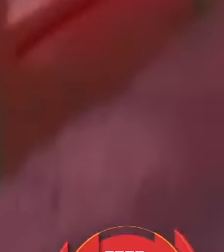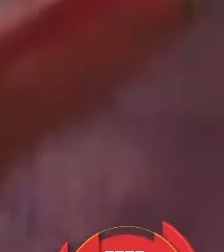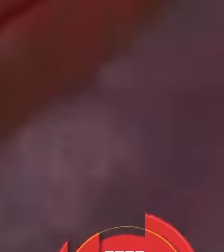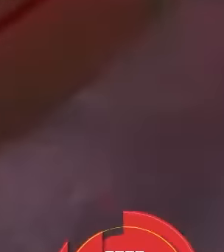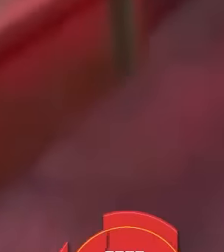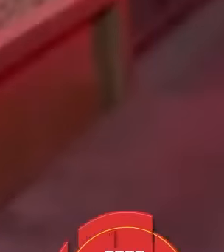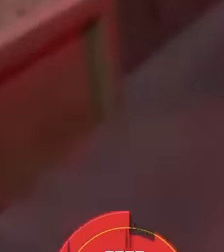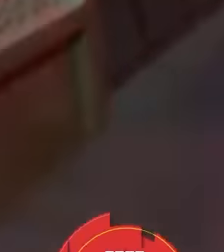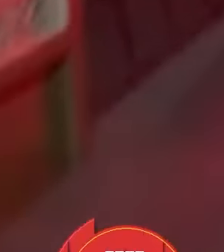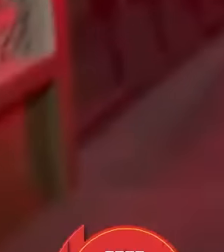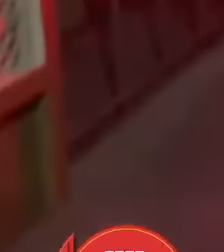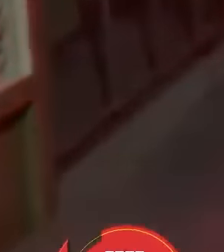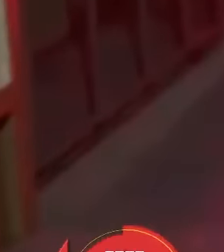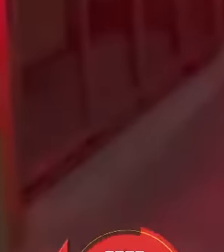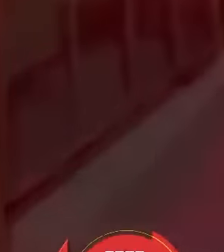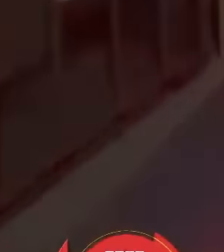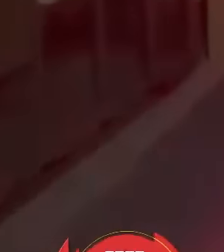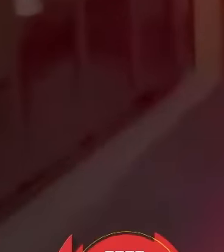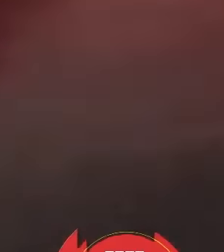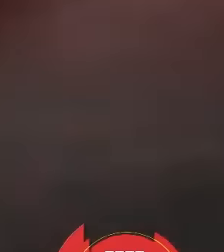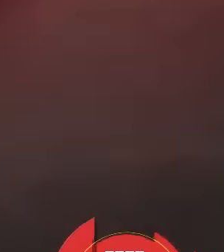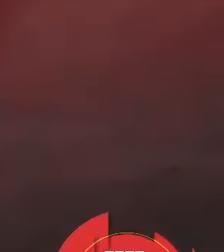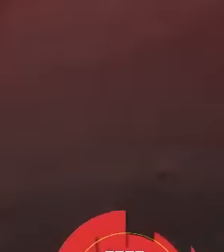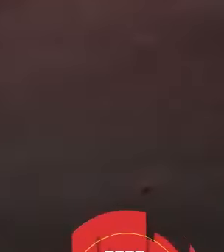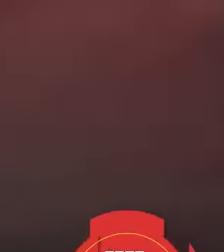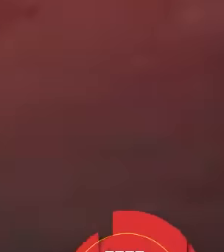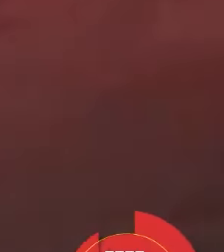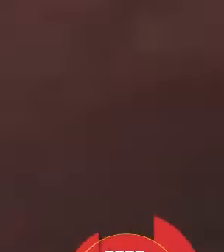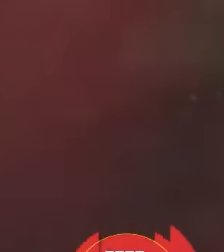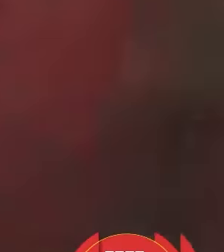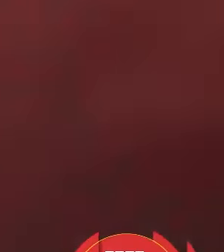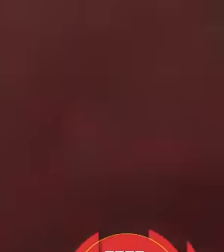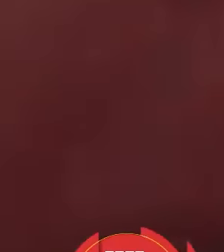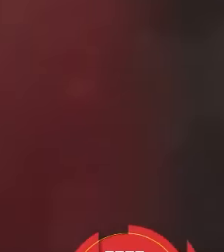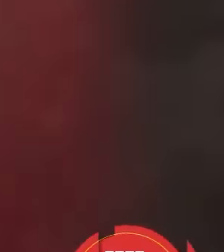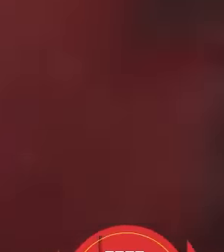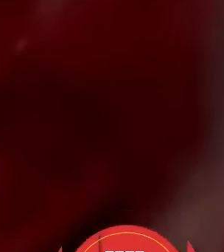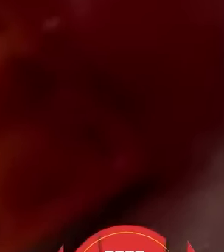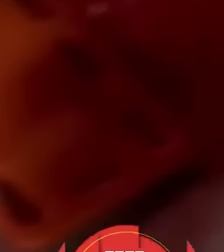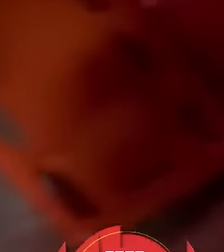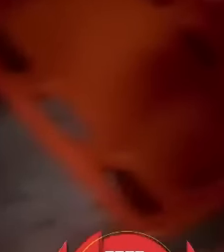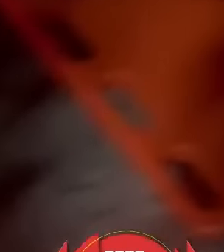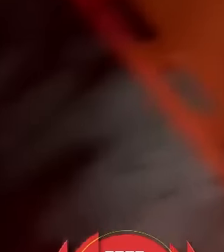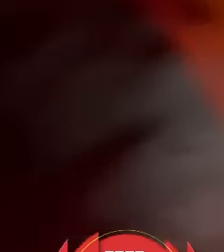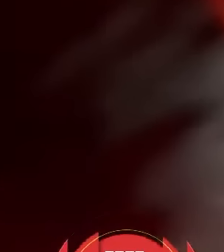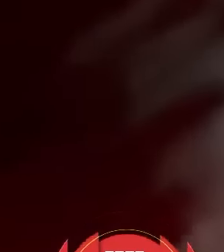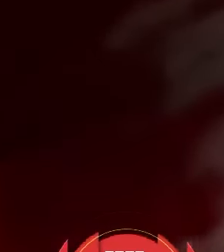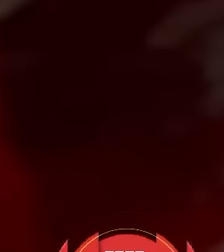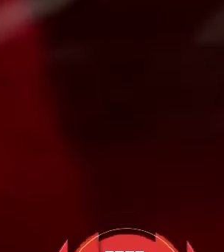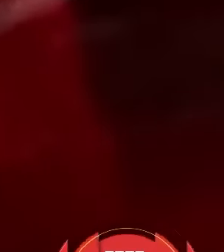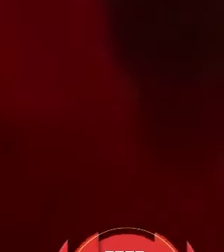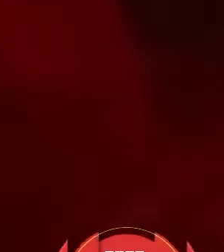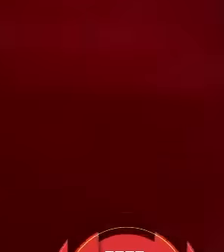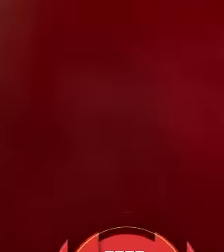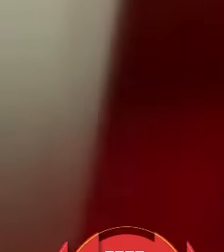สือหรือห้ามคนเหมือนกันนะคะแต่มันก็ดูเชื่องดีสุดท้ายกู้ภัยก็จับตัวได้แล้วก็บันทึกตำรว